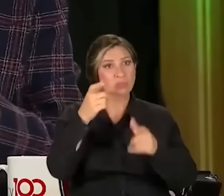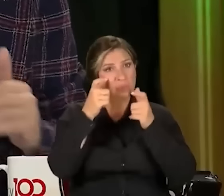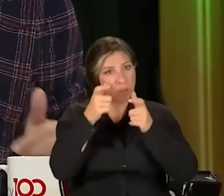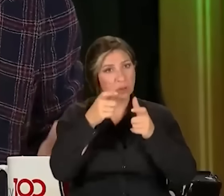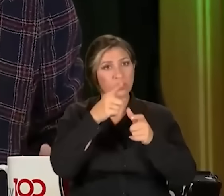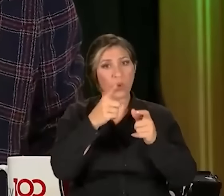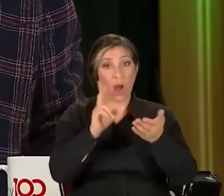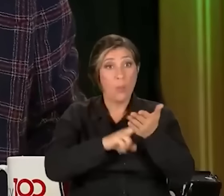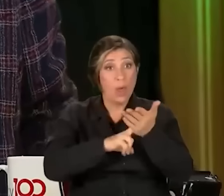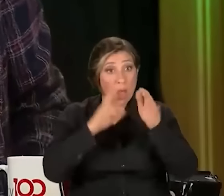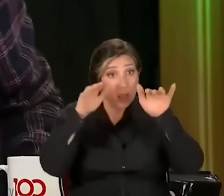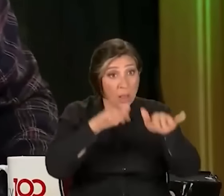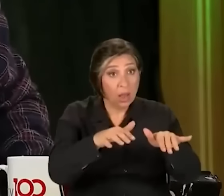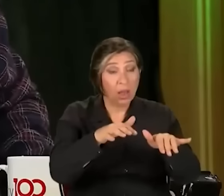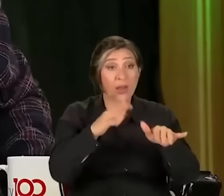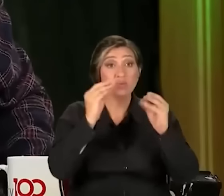dikkatli, bu kadar abone,